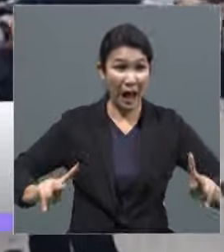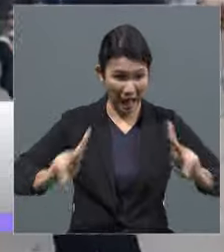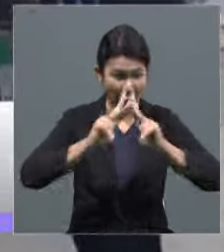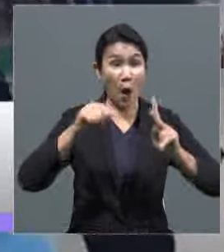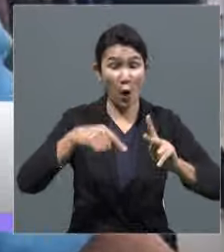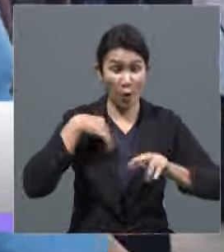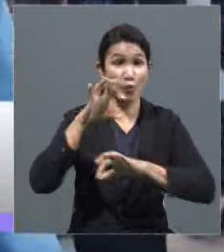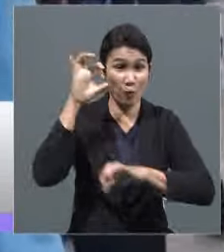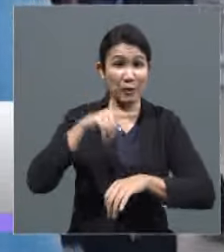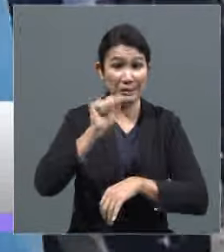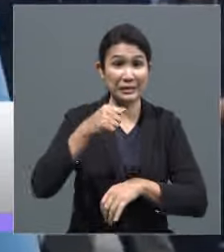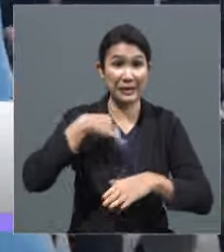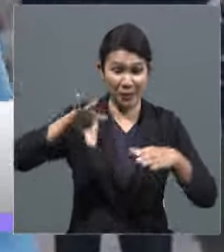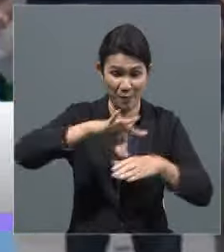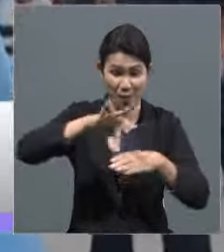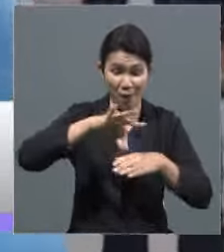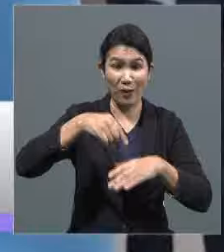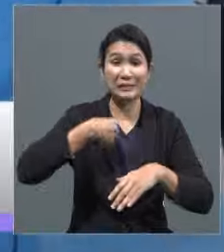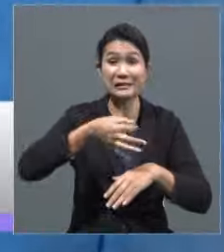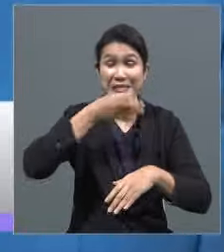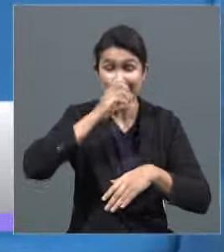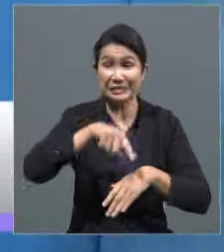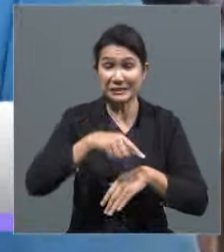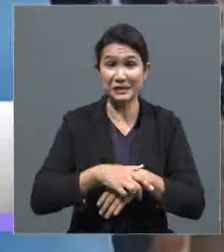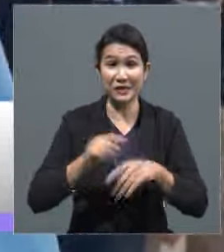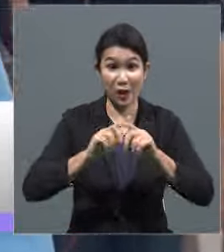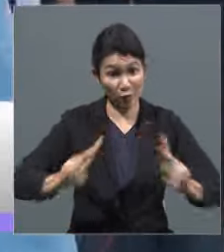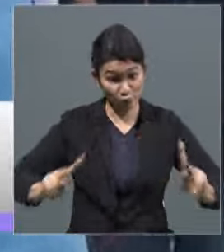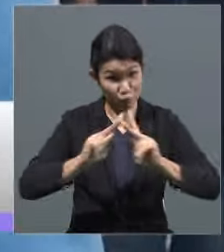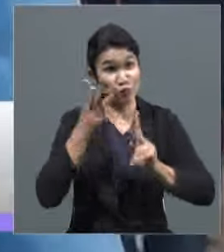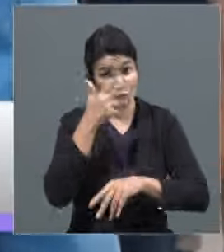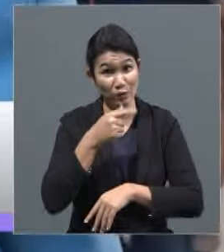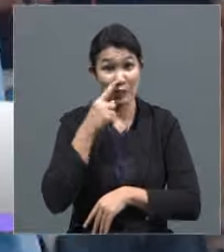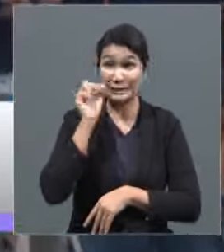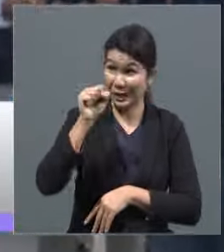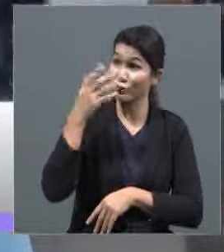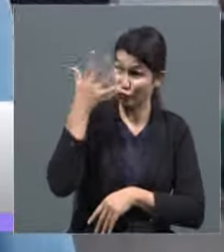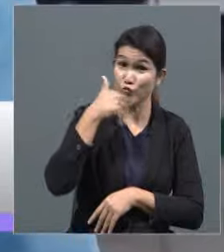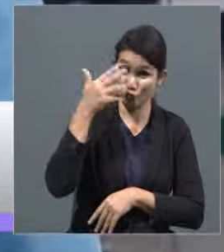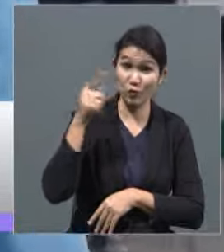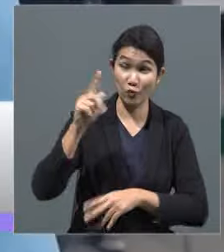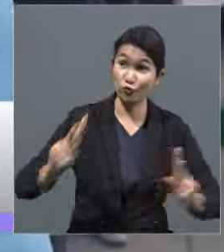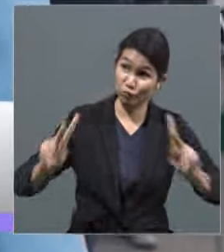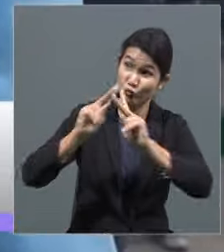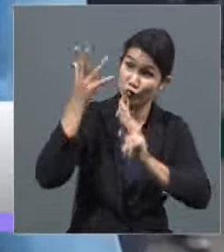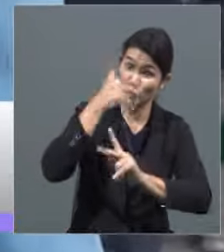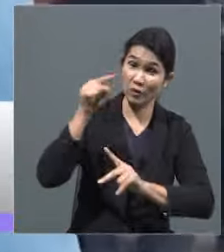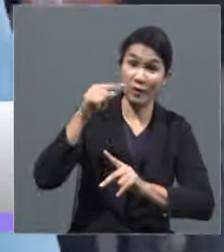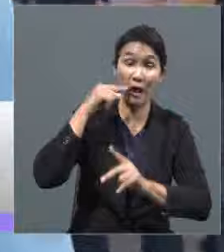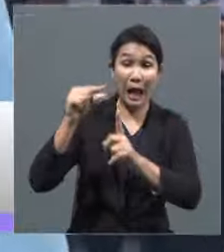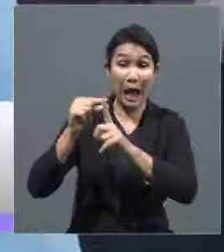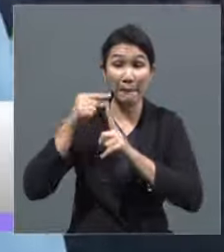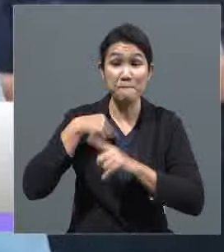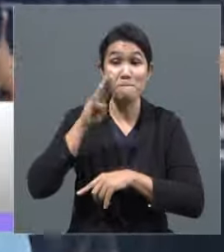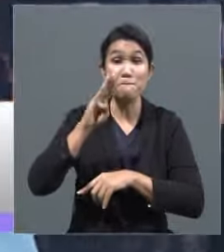มมานั่งกินกาแฟที่กรมสวัสดิการ แต่กระทรวงสวยดีนะคะ กระทรวงสวยดี ต้องตอบไป ต้องตอบไปต้องเรียกบิ๊กอ้วน